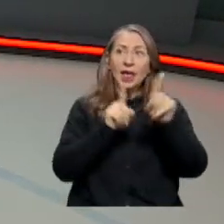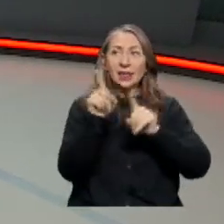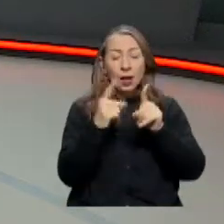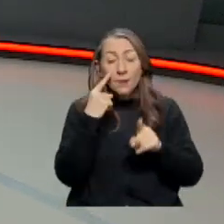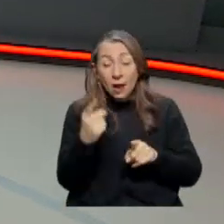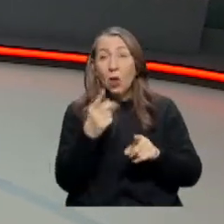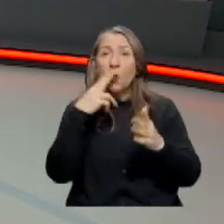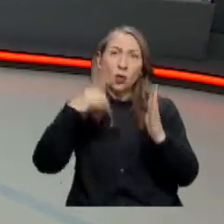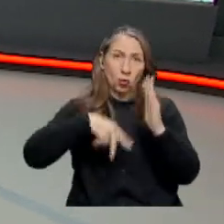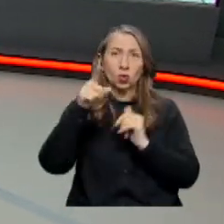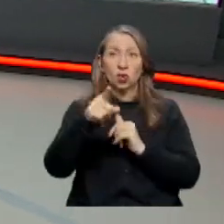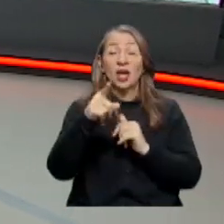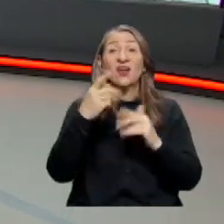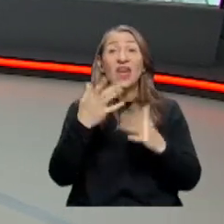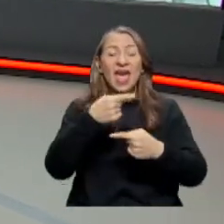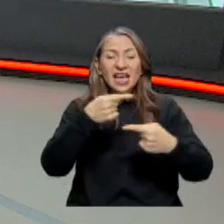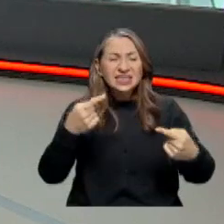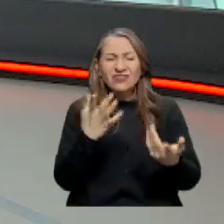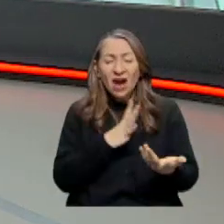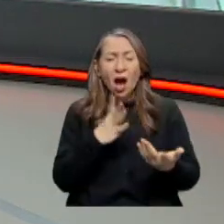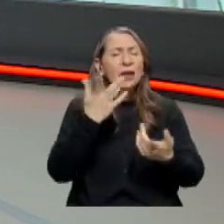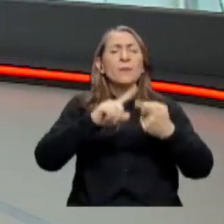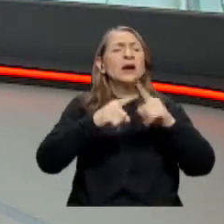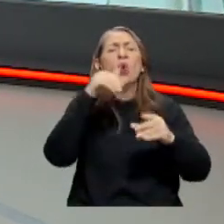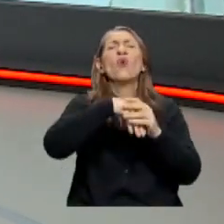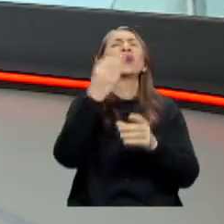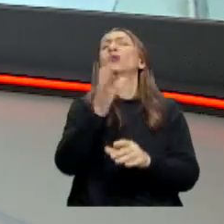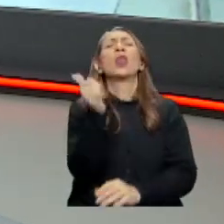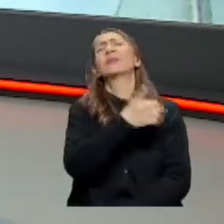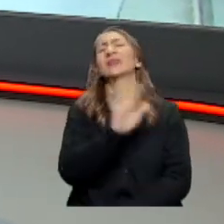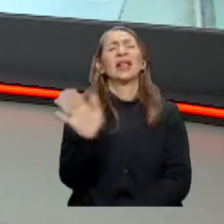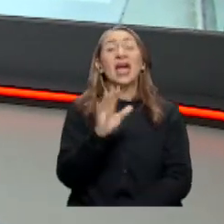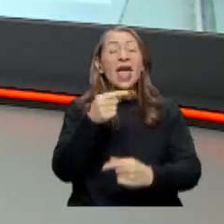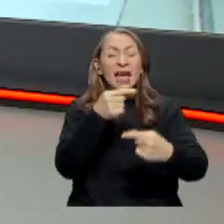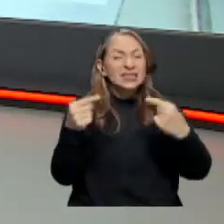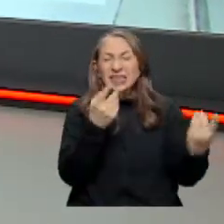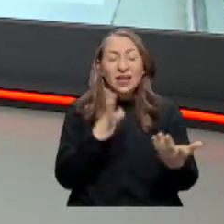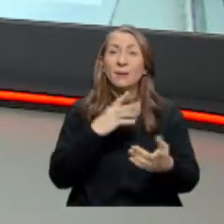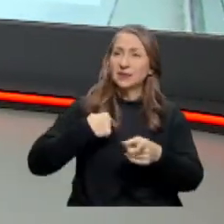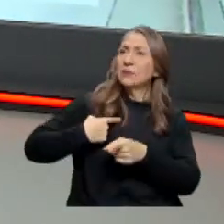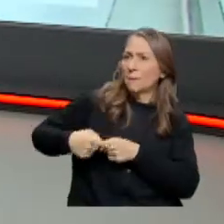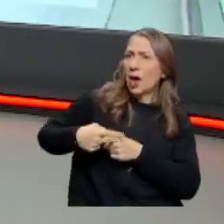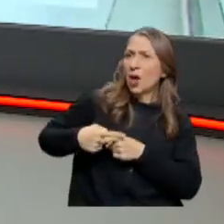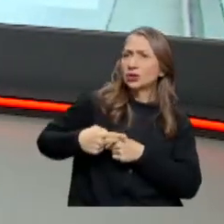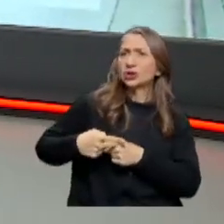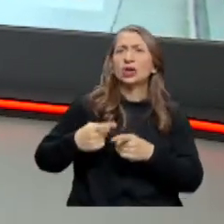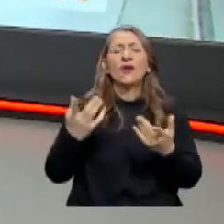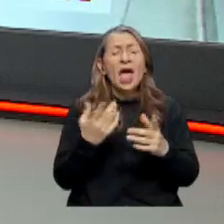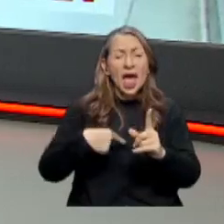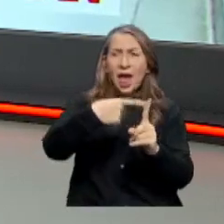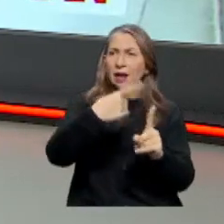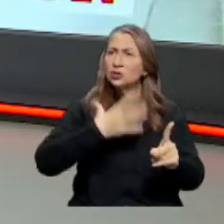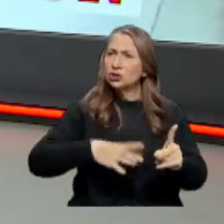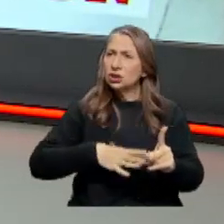girin, bakın, okuyun. Ve eksiklerini, hangi partiye oy veriyorsanız verin. Eksikleri bizimle paylaşın. İlk